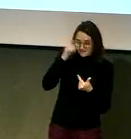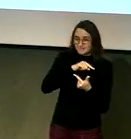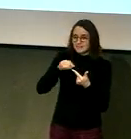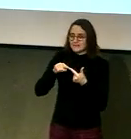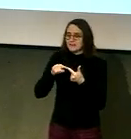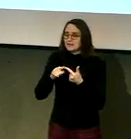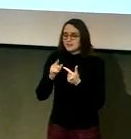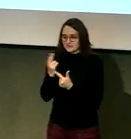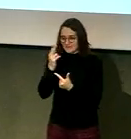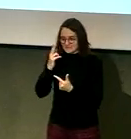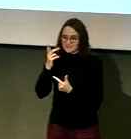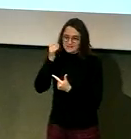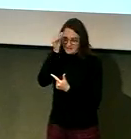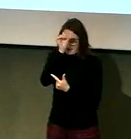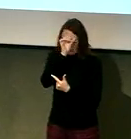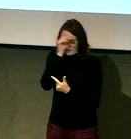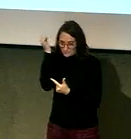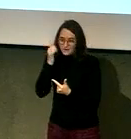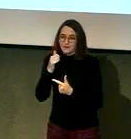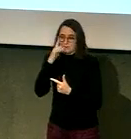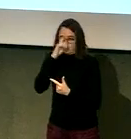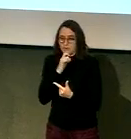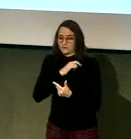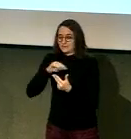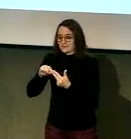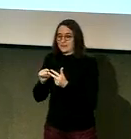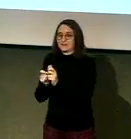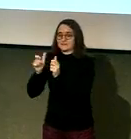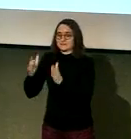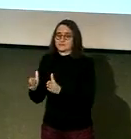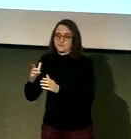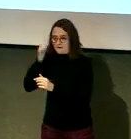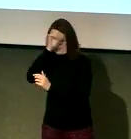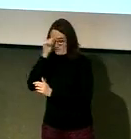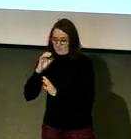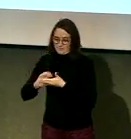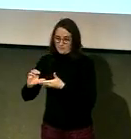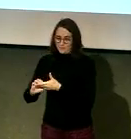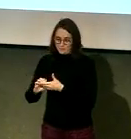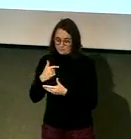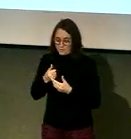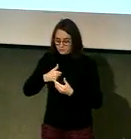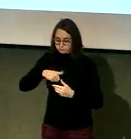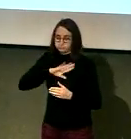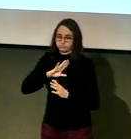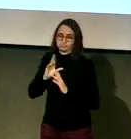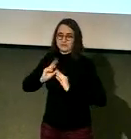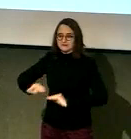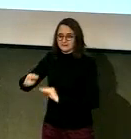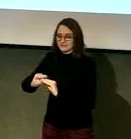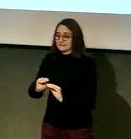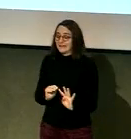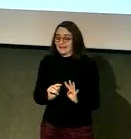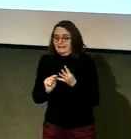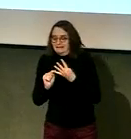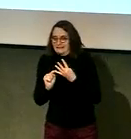Université catholique portugaise et l'Institut catholique de Toulouse, d'où je suis chargée d'enseignement, et aussi un 4e